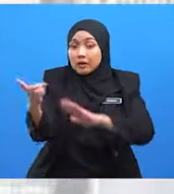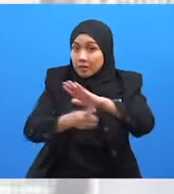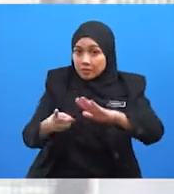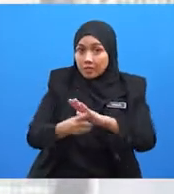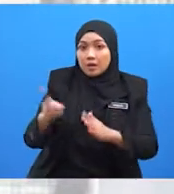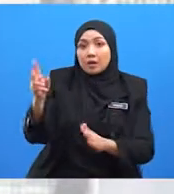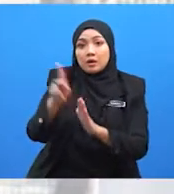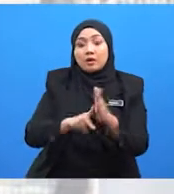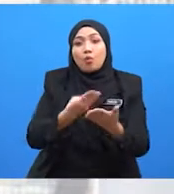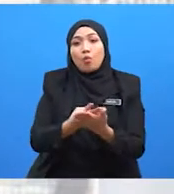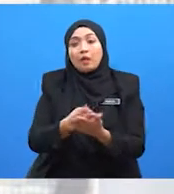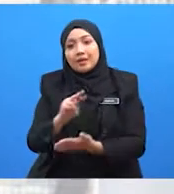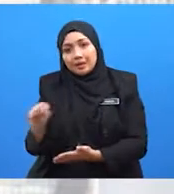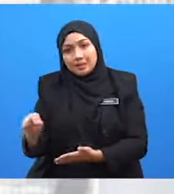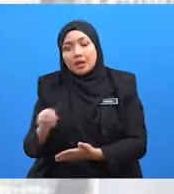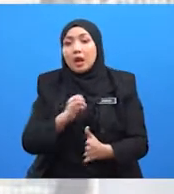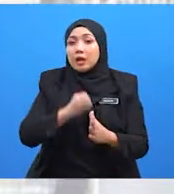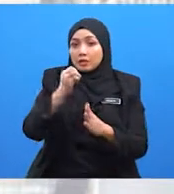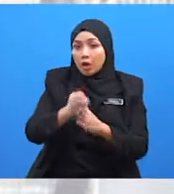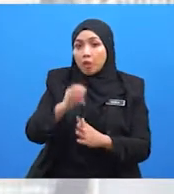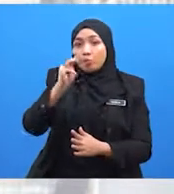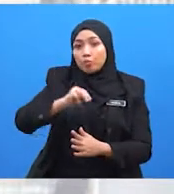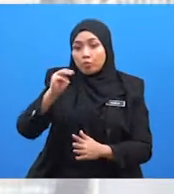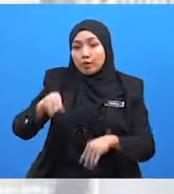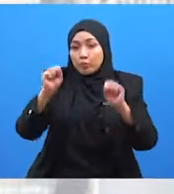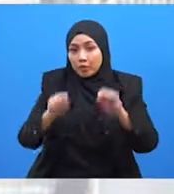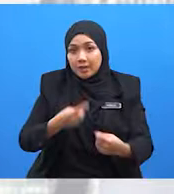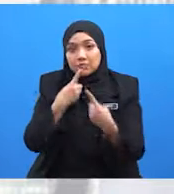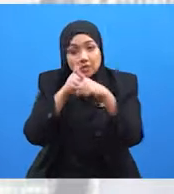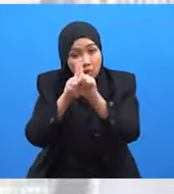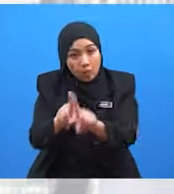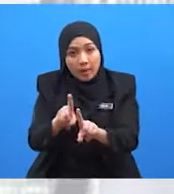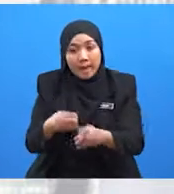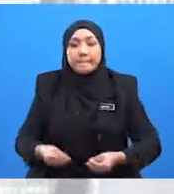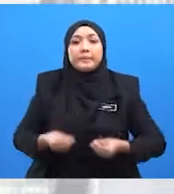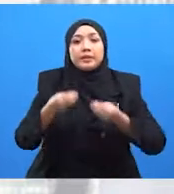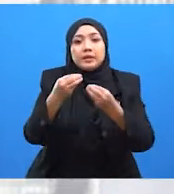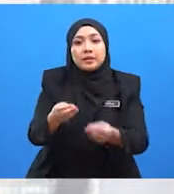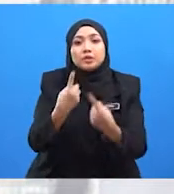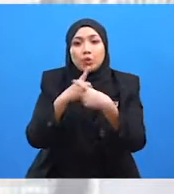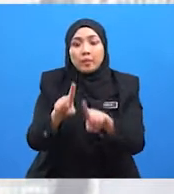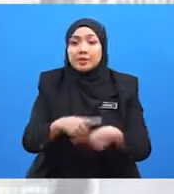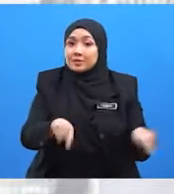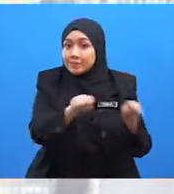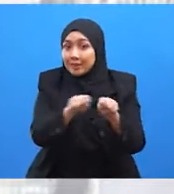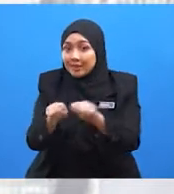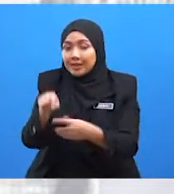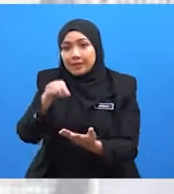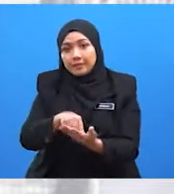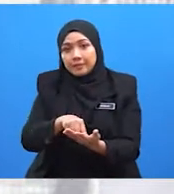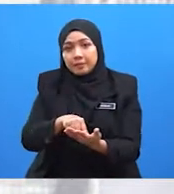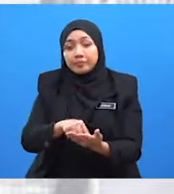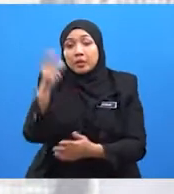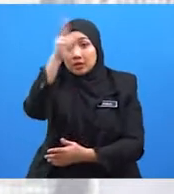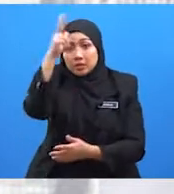Atau murid juga boleh menjawab dengan memberikan jawapan seperti ini.